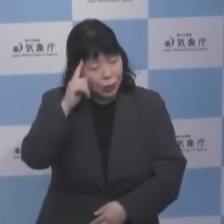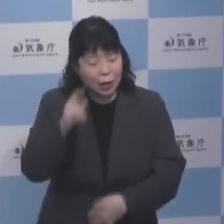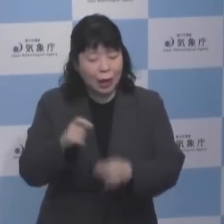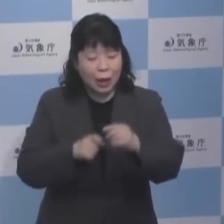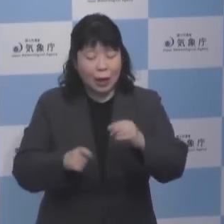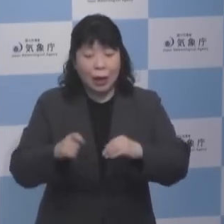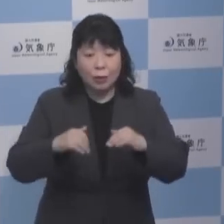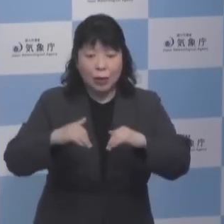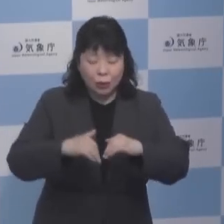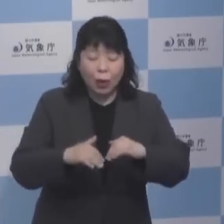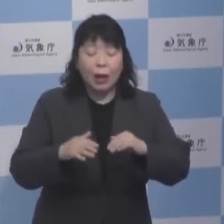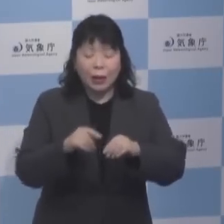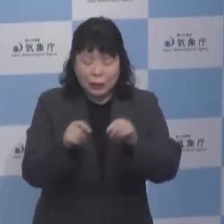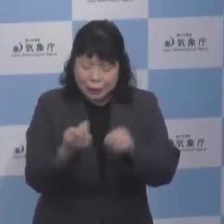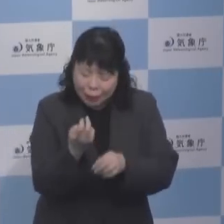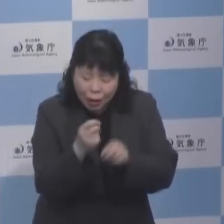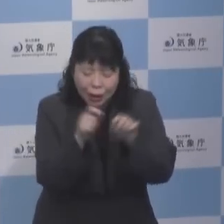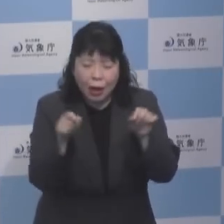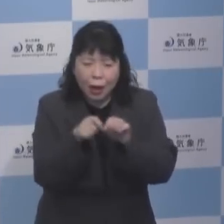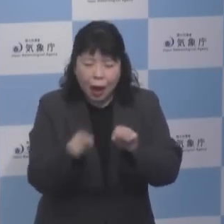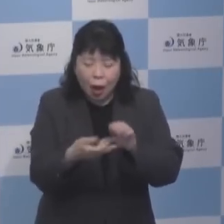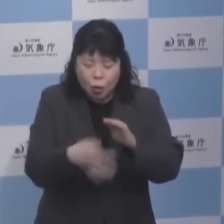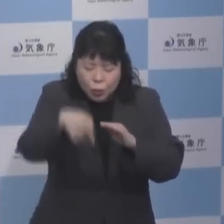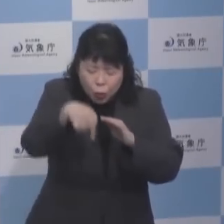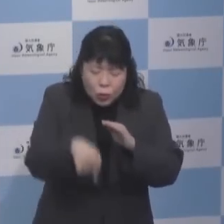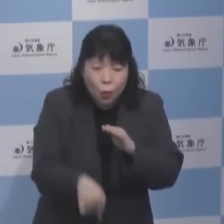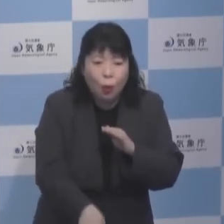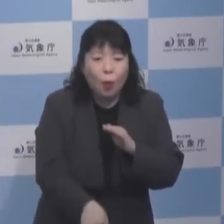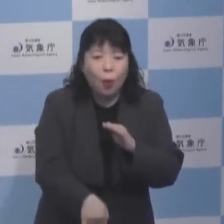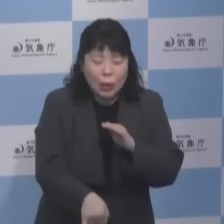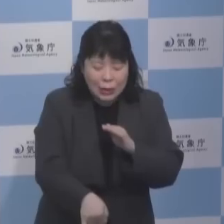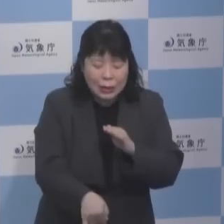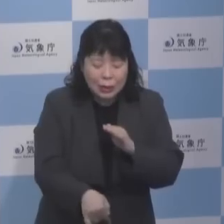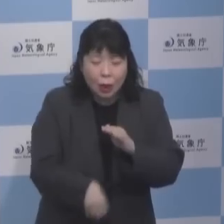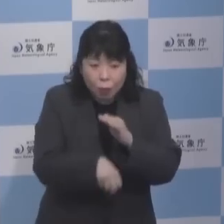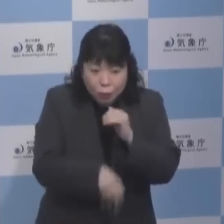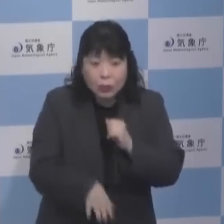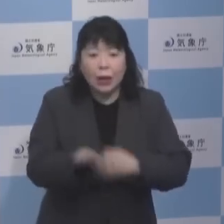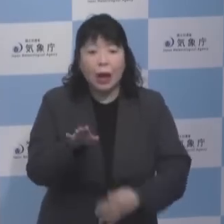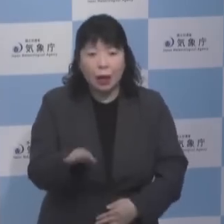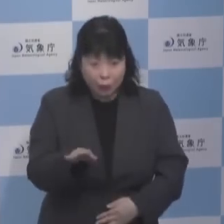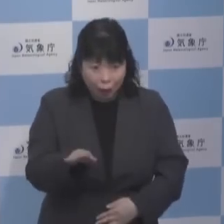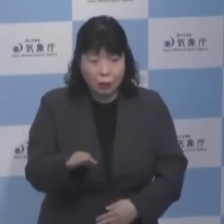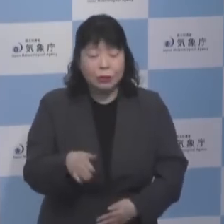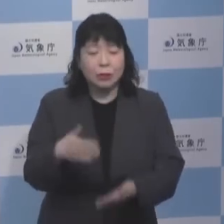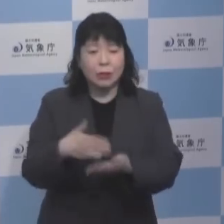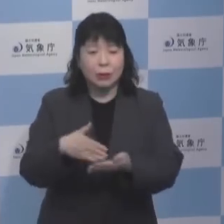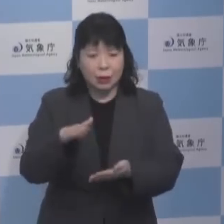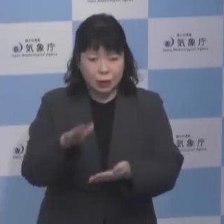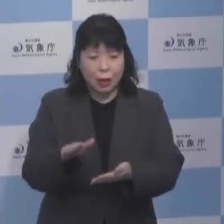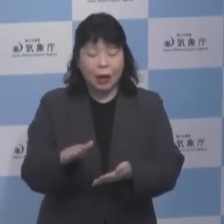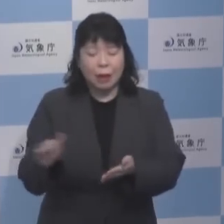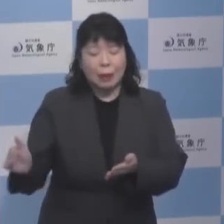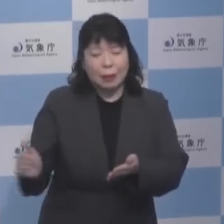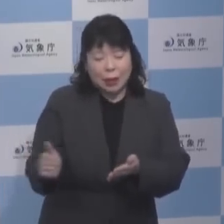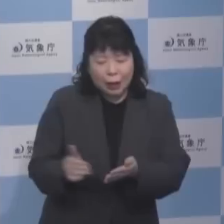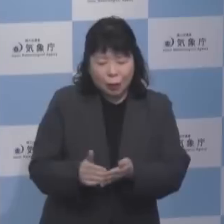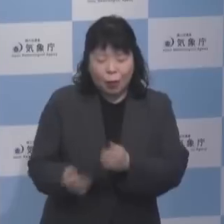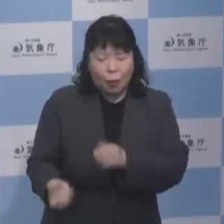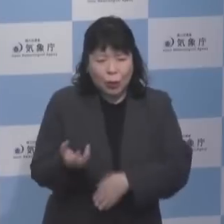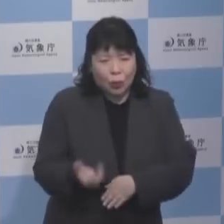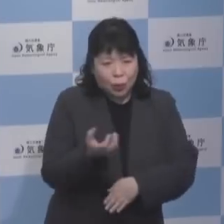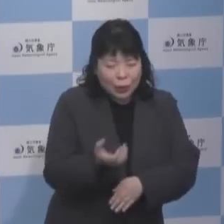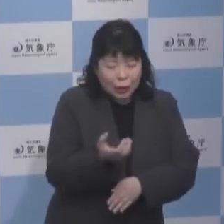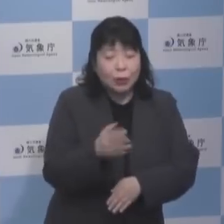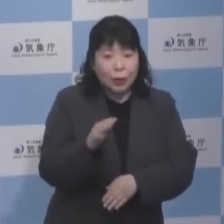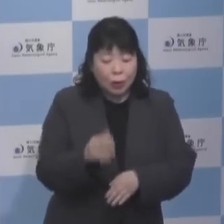で、まあ、震源があったようだというところなんですけれども、これまで一連の中で最大規模の地震だったが、まあ、幸い津波の被害